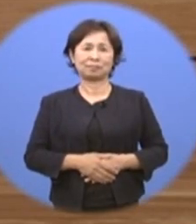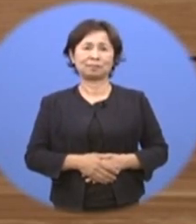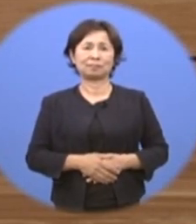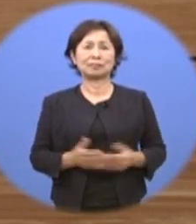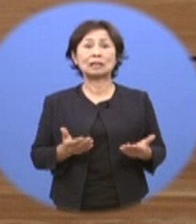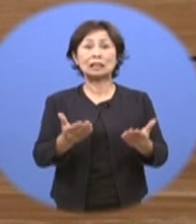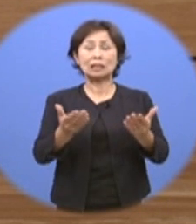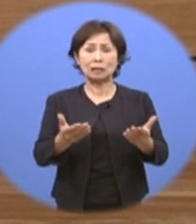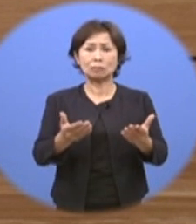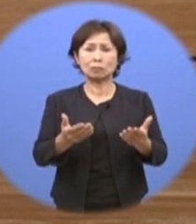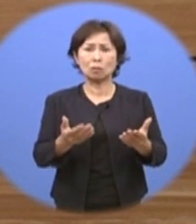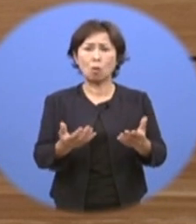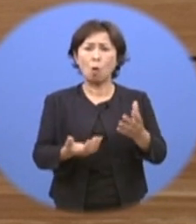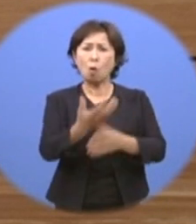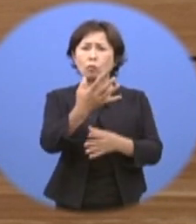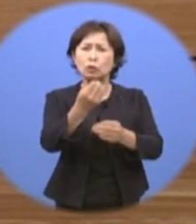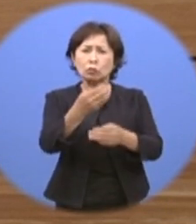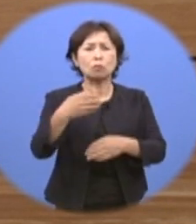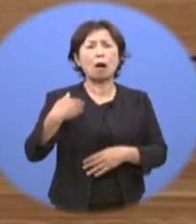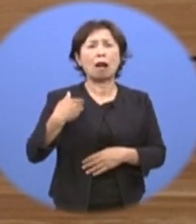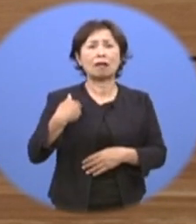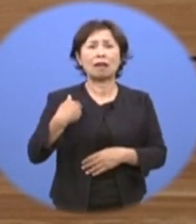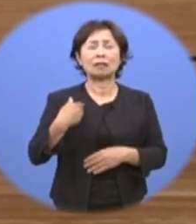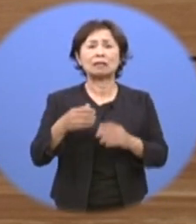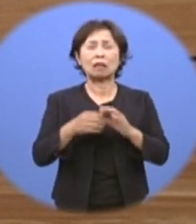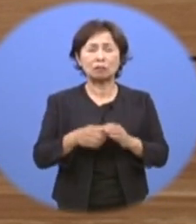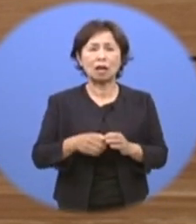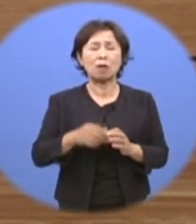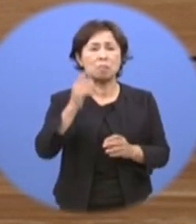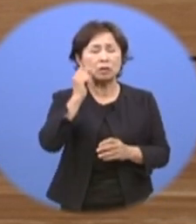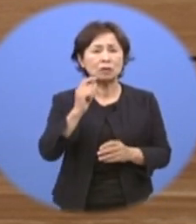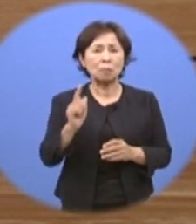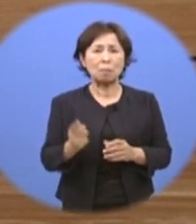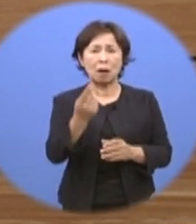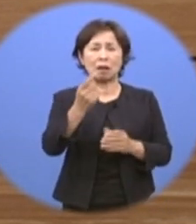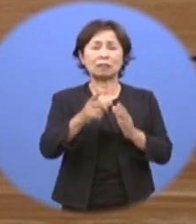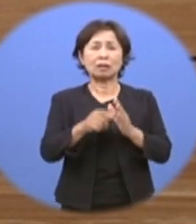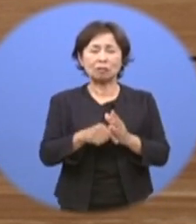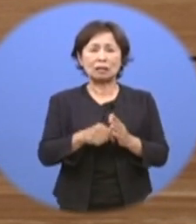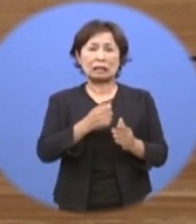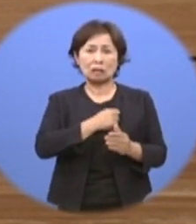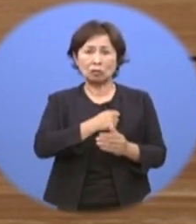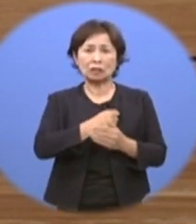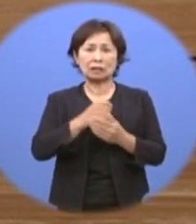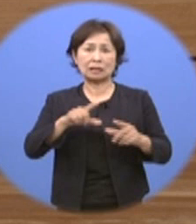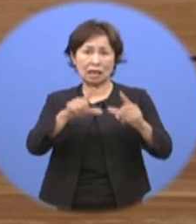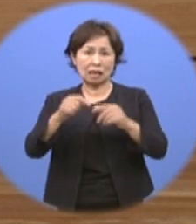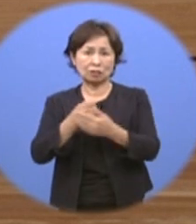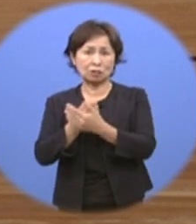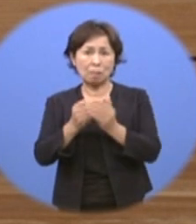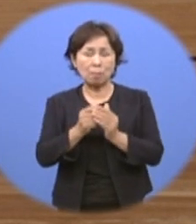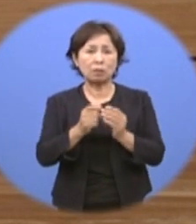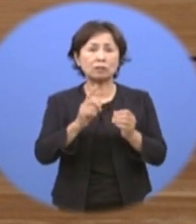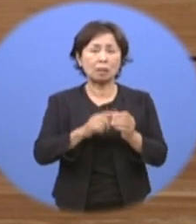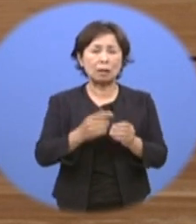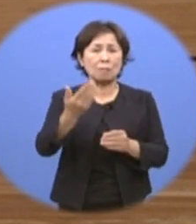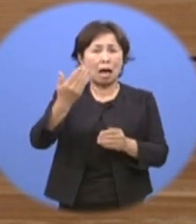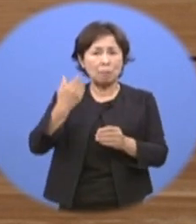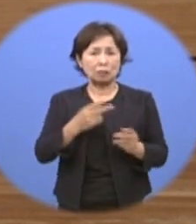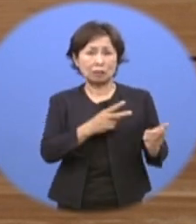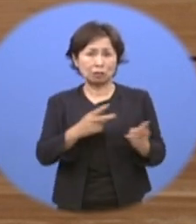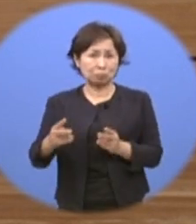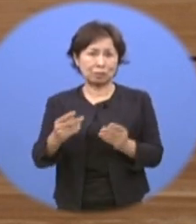地震はいつ起こるか分かりません。なのでいざという時に命や生活を守るためには、しっかりと事前の備えをしておくことが大切